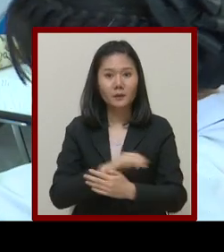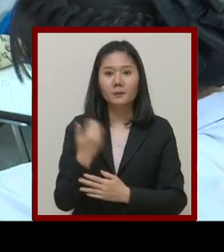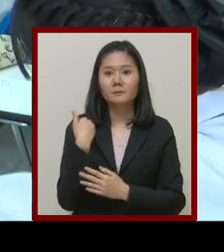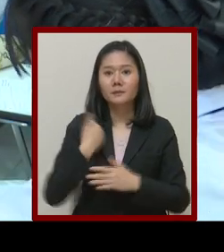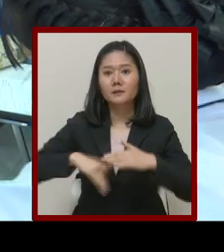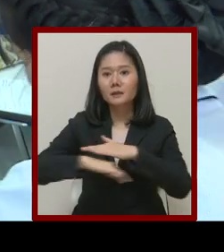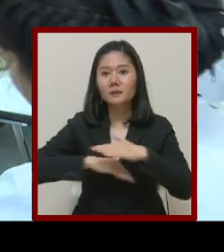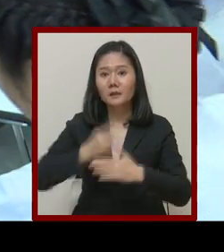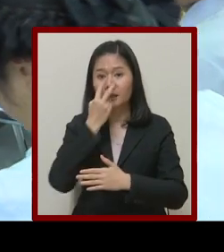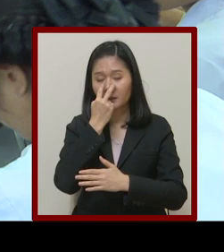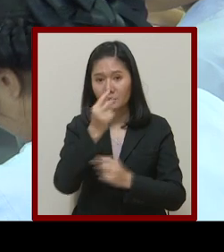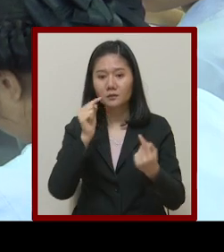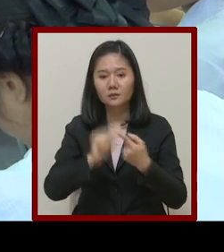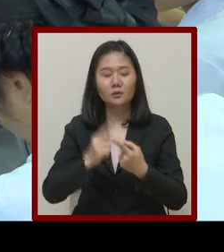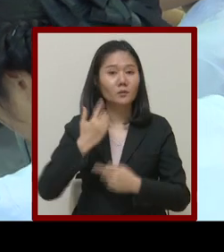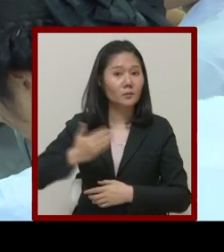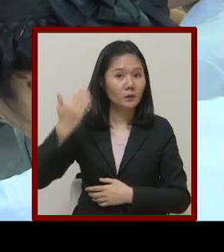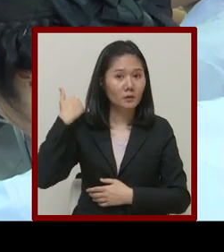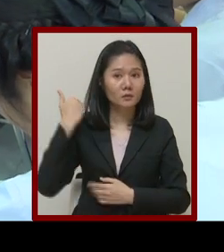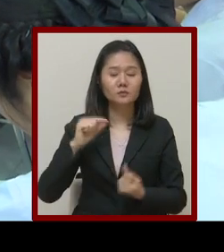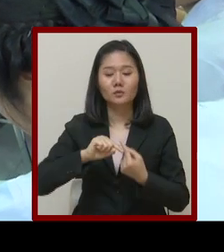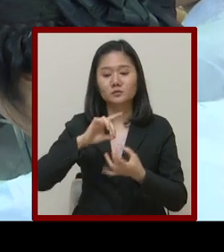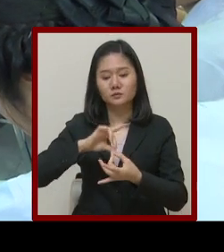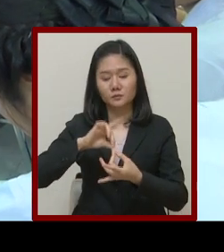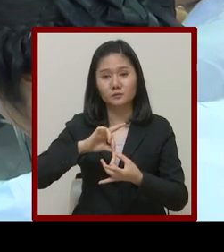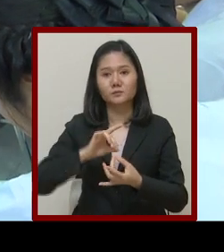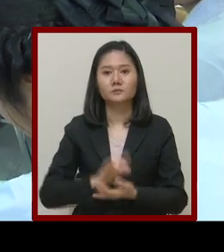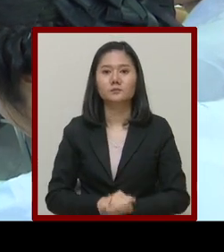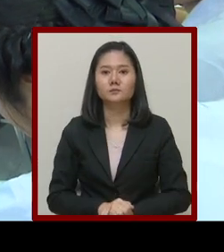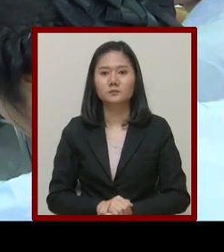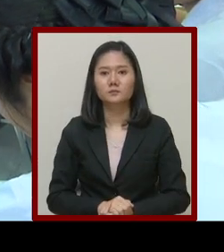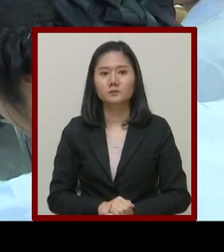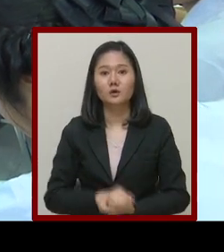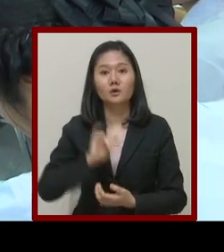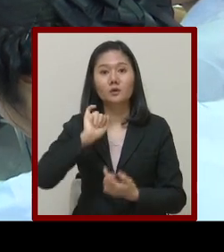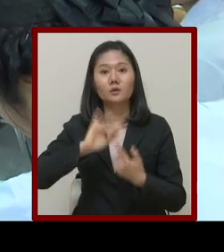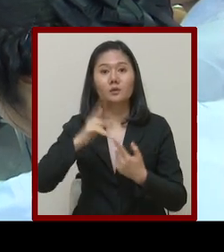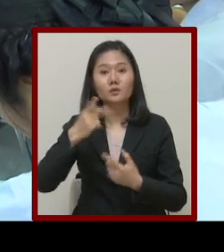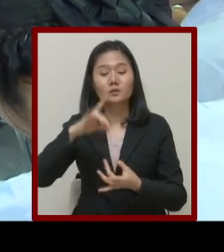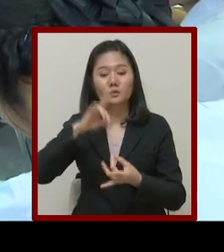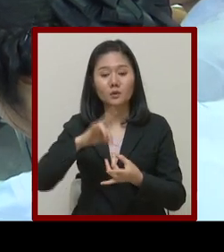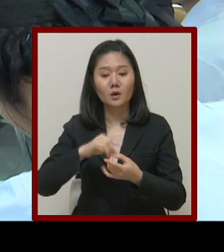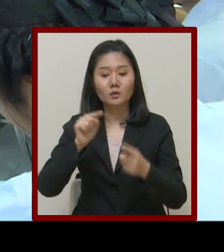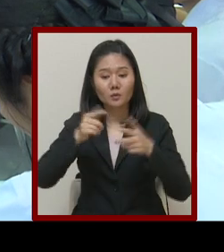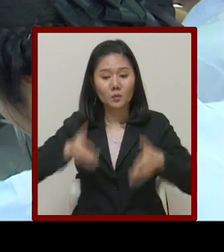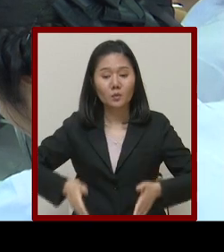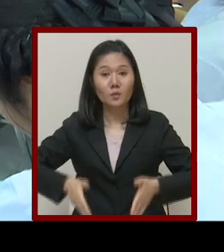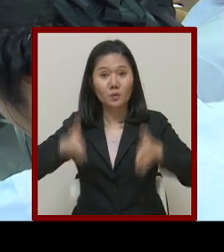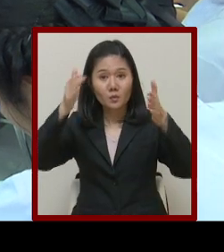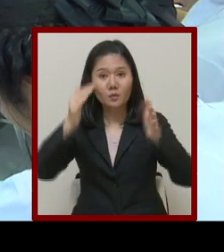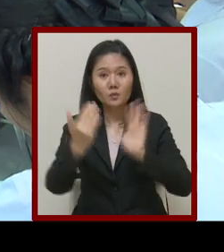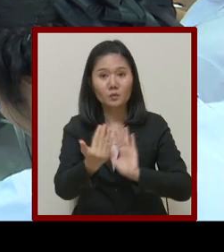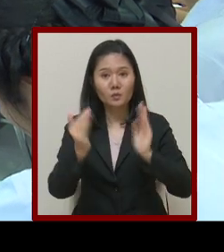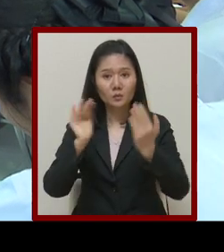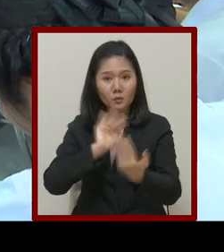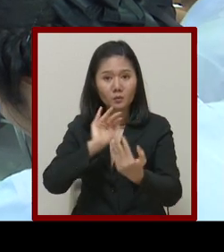หลักฐานปรากฏตั้งแต่ในสมัยของกรุงสุโขทัยเลยนะในหลักศิลาจารึกของพ่อขุนรามคำแหงก็ว่าได้นะ